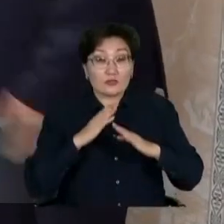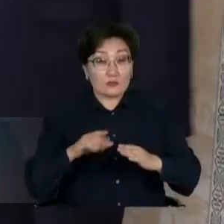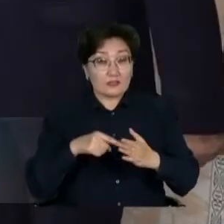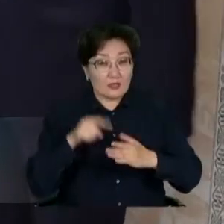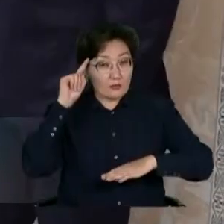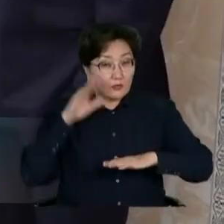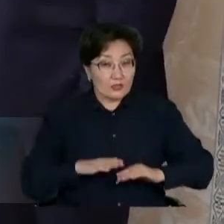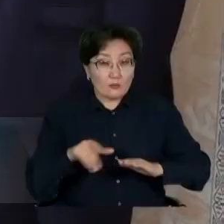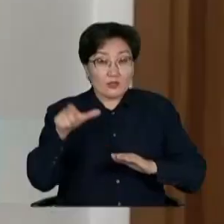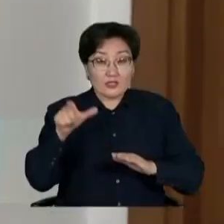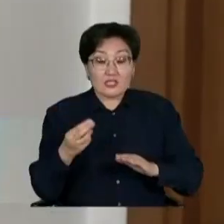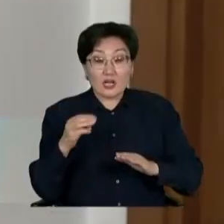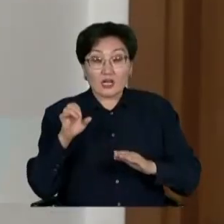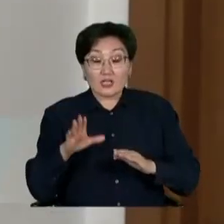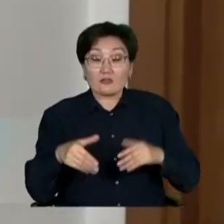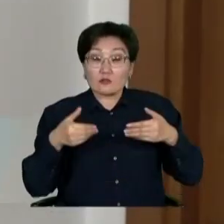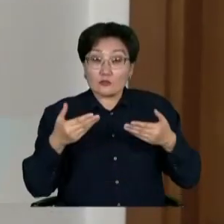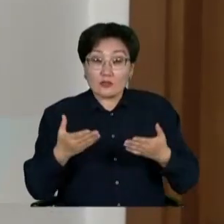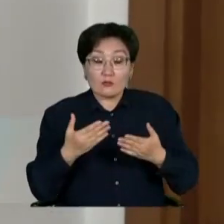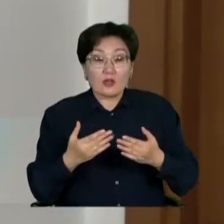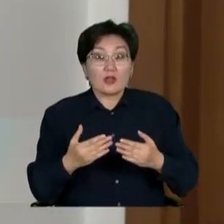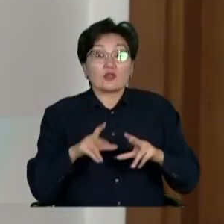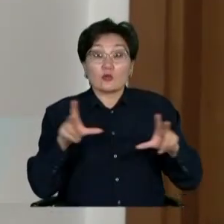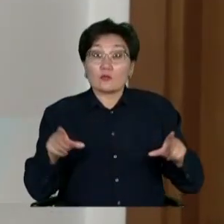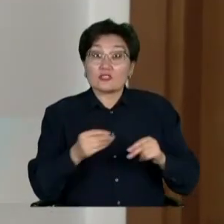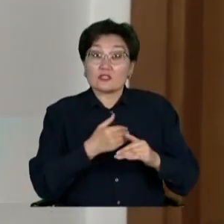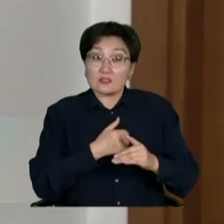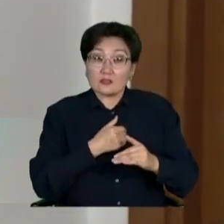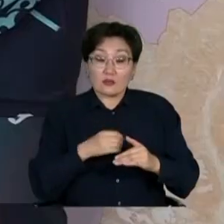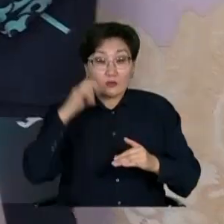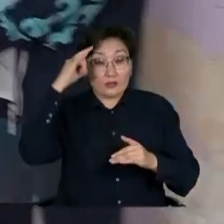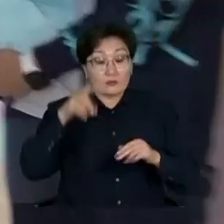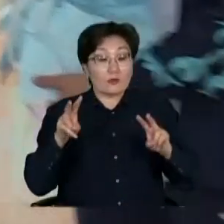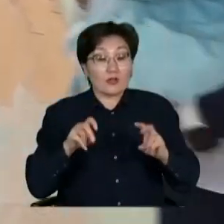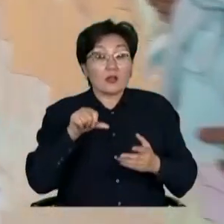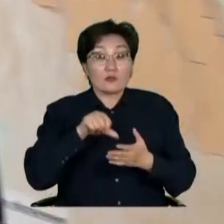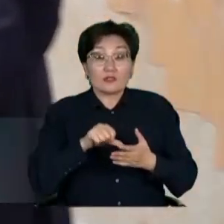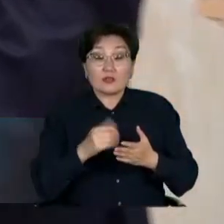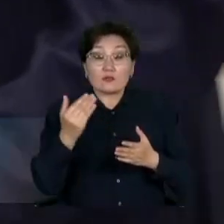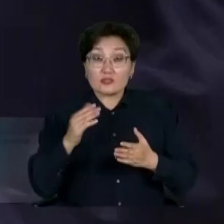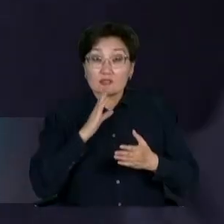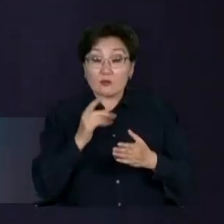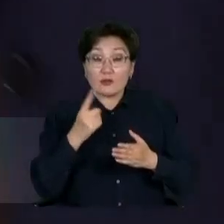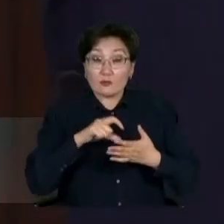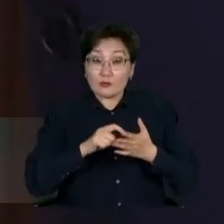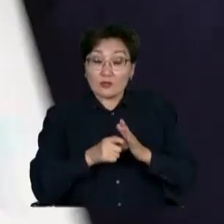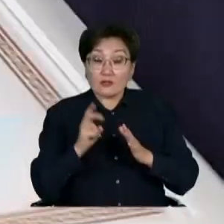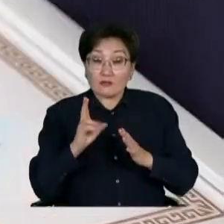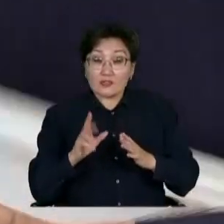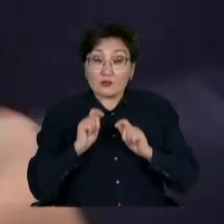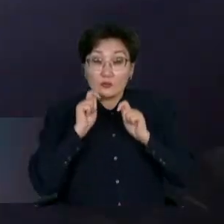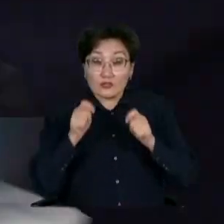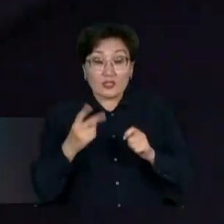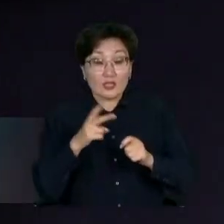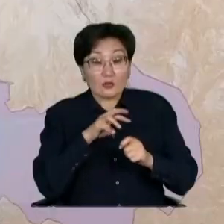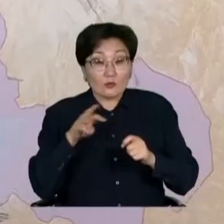әкімінің орынбасары Бейбіт Шаханов құттықтап, толағай табыс тіледі. Ел намысын қорғауға барын салған аруға бір бөлмелі пәтердің кілтімен 2